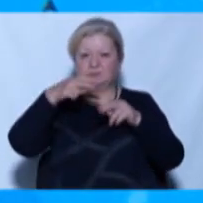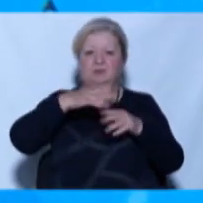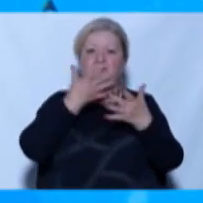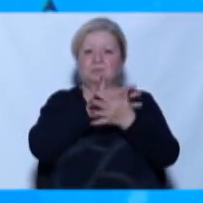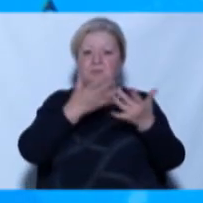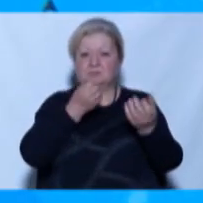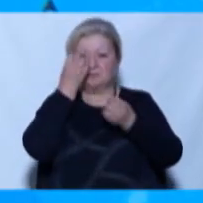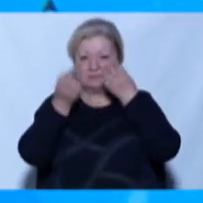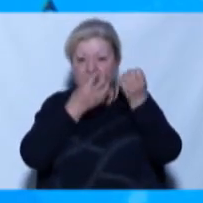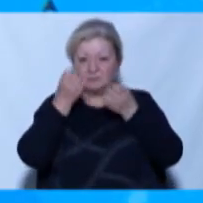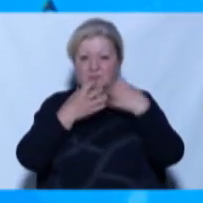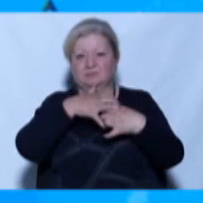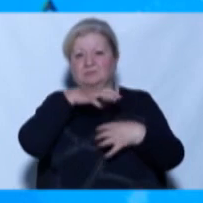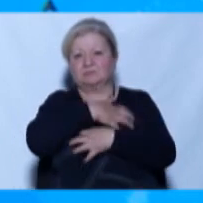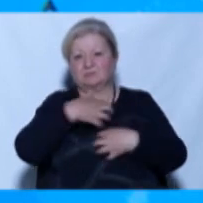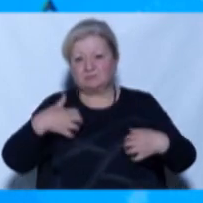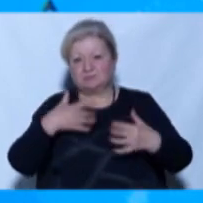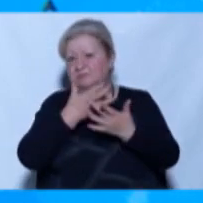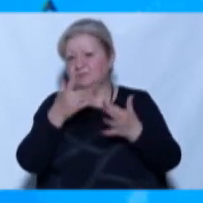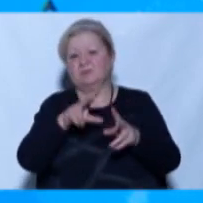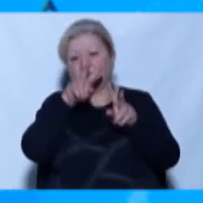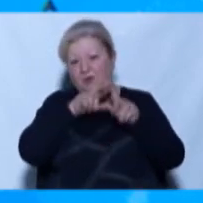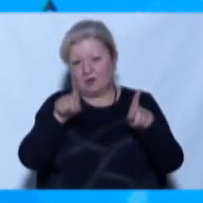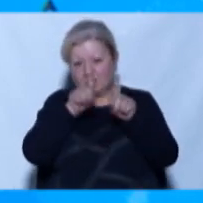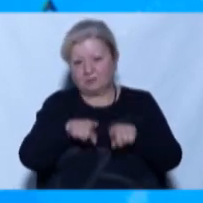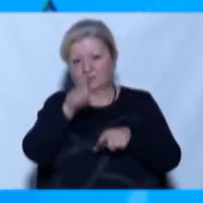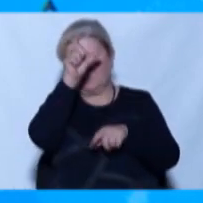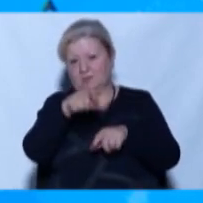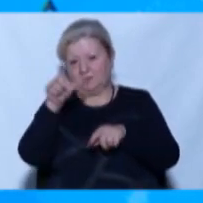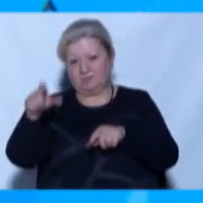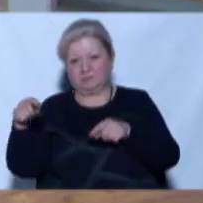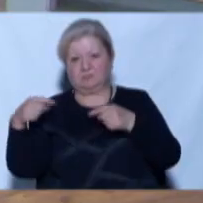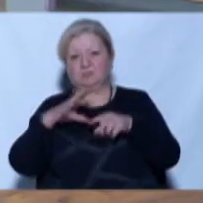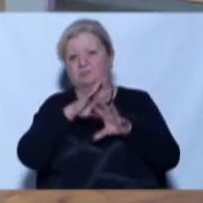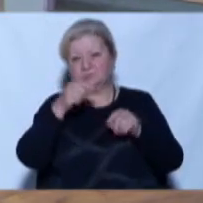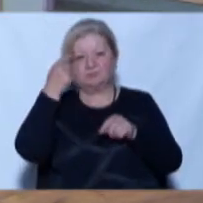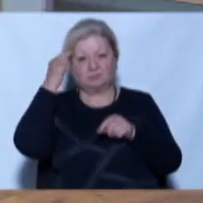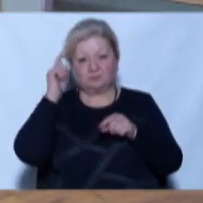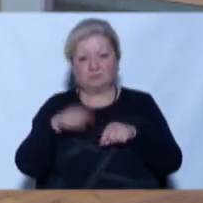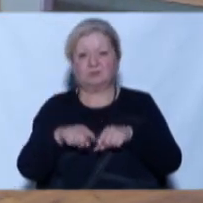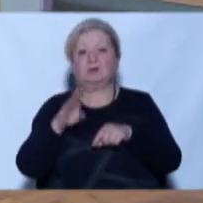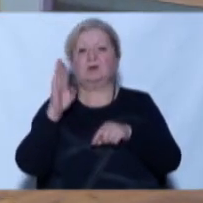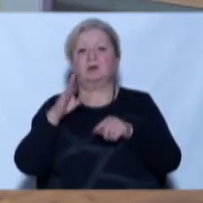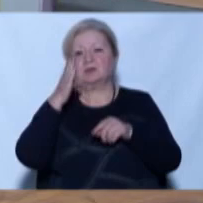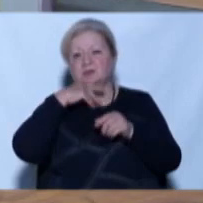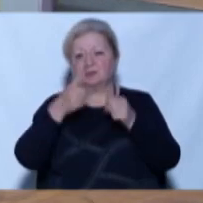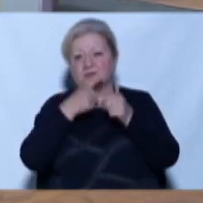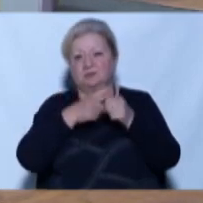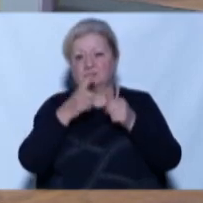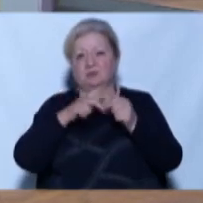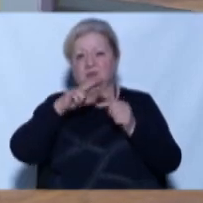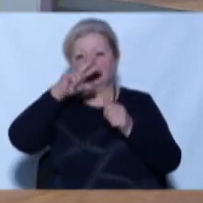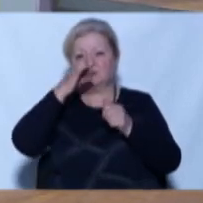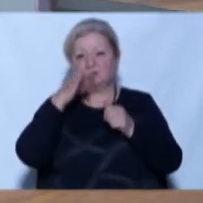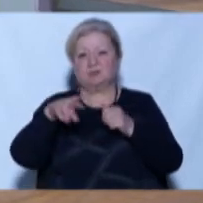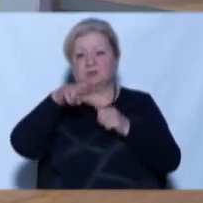და ცხოველური სამყარო და მათ შორის ადამიანიც. დიახ, ჩვენ ვიცით ამას წყალს ჰიდროსფერო ქვია,